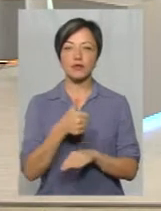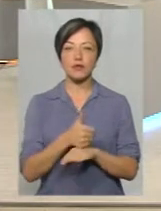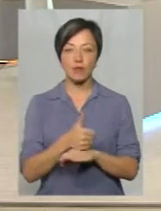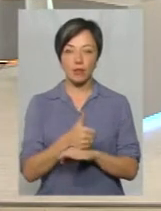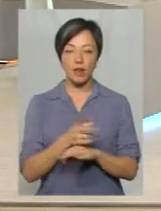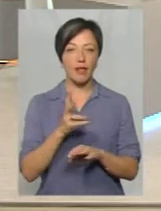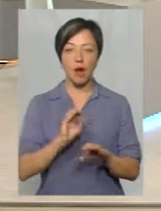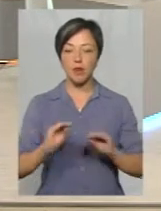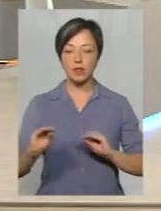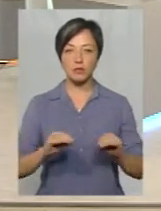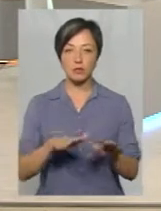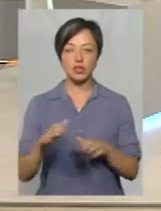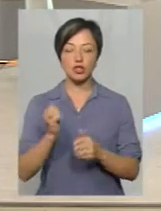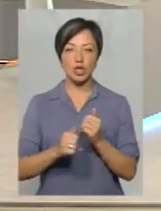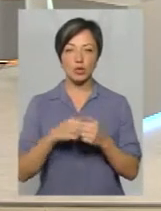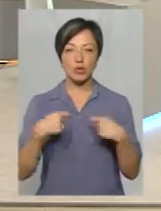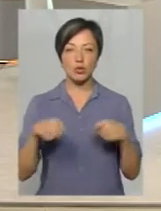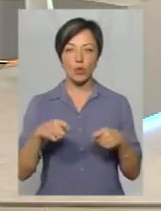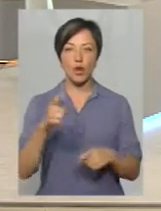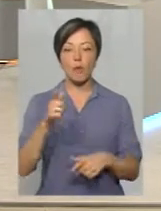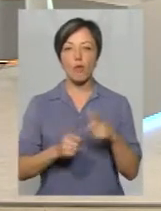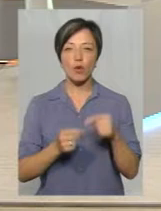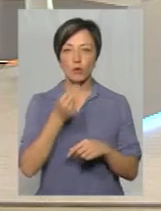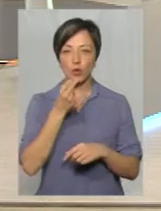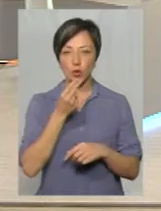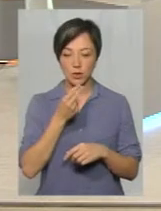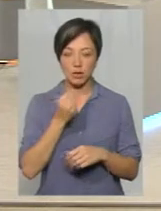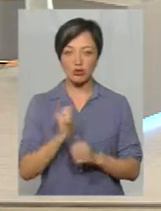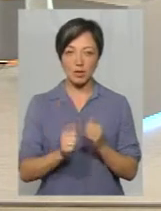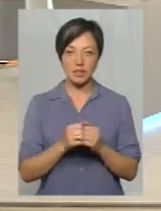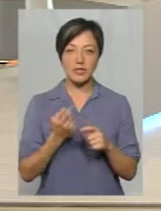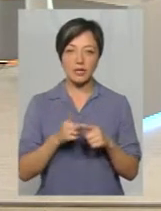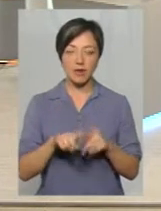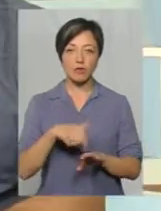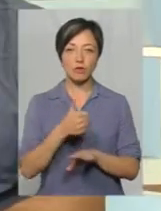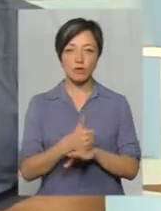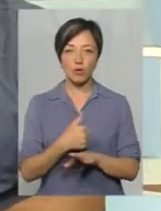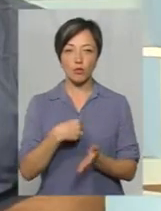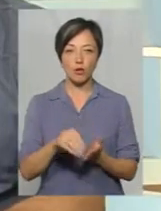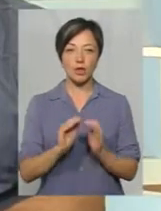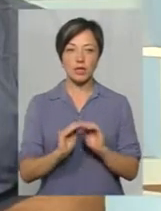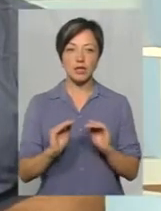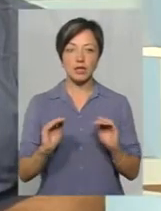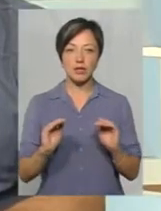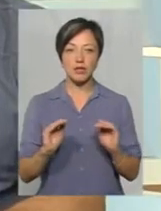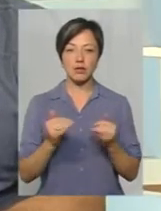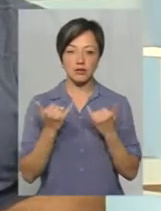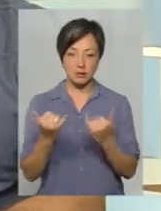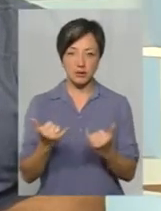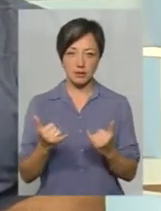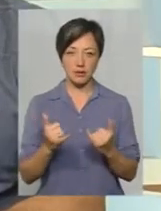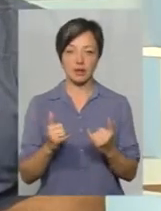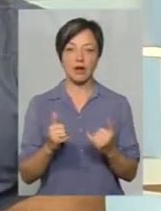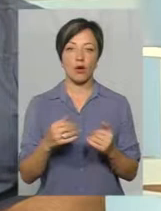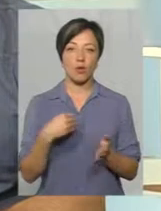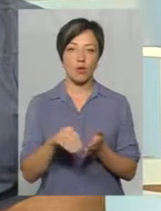дуже часто продається молочна продукція. Молочна продукція – це в основному купується дитячому населенню,